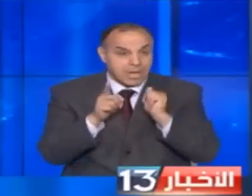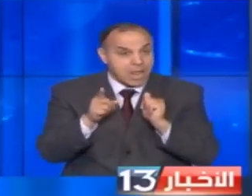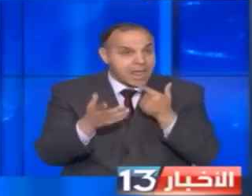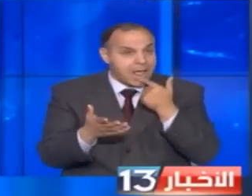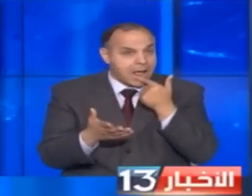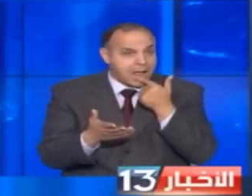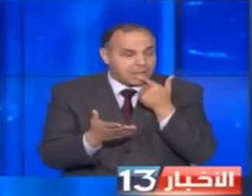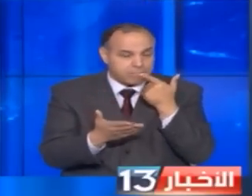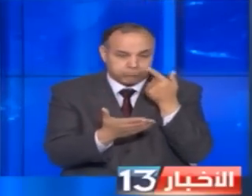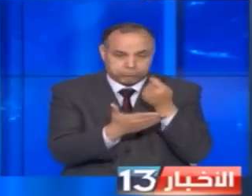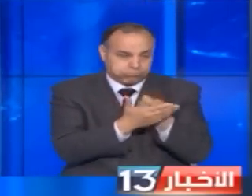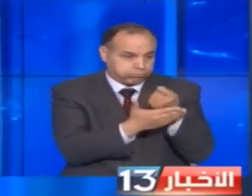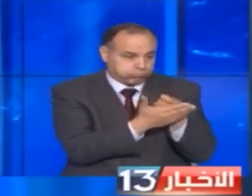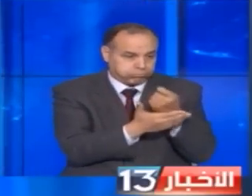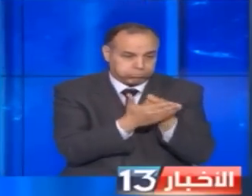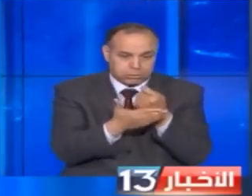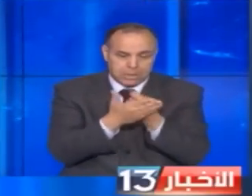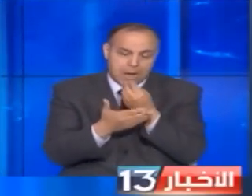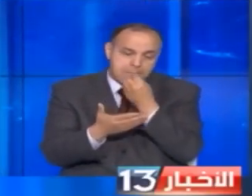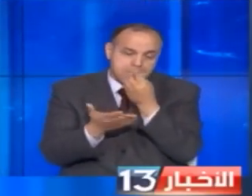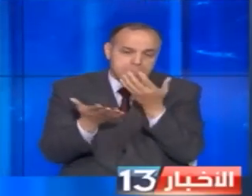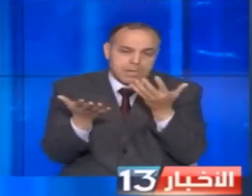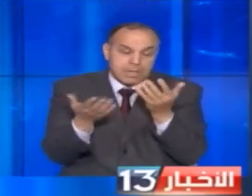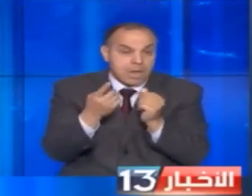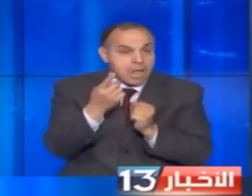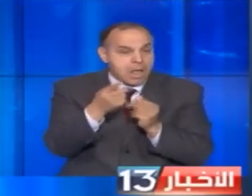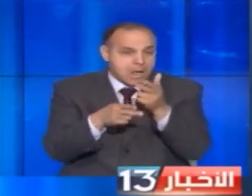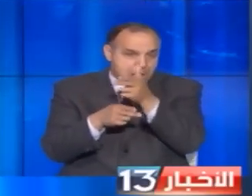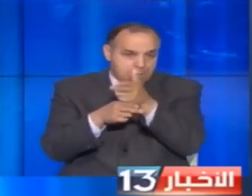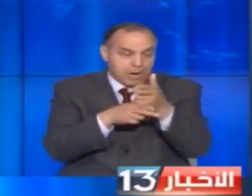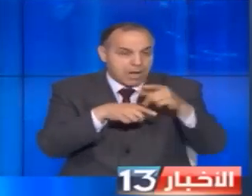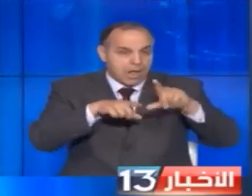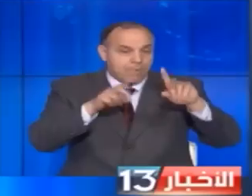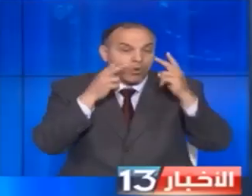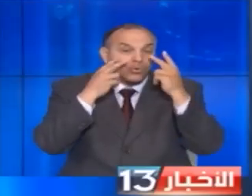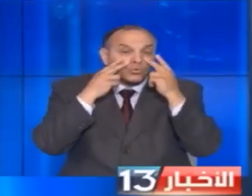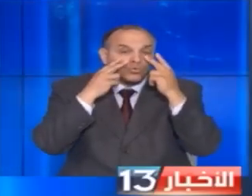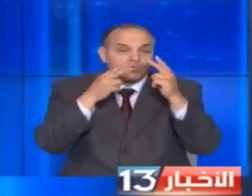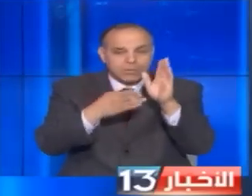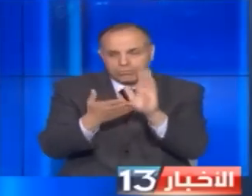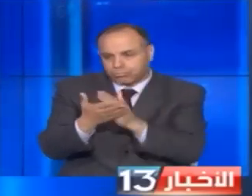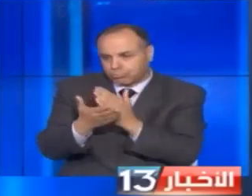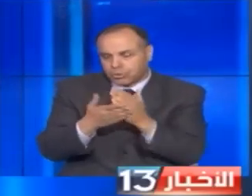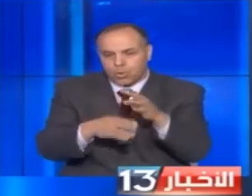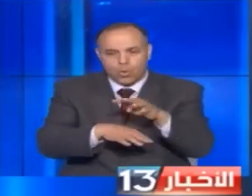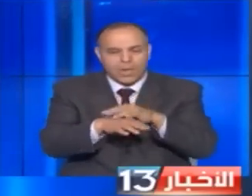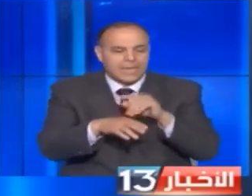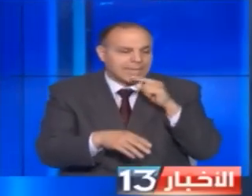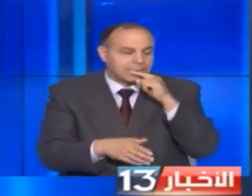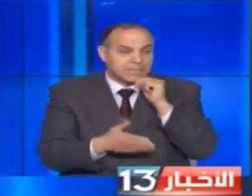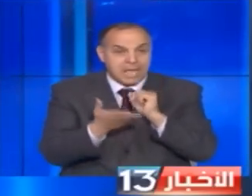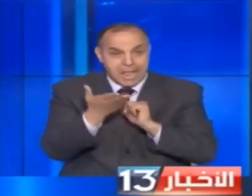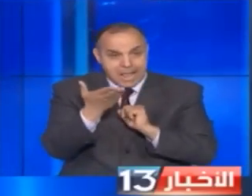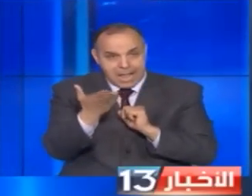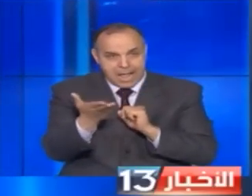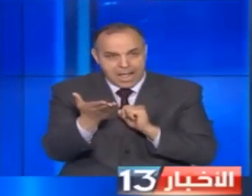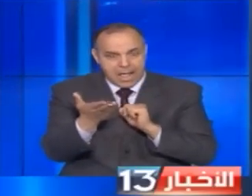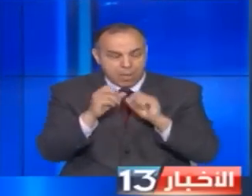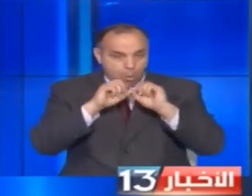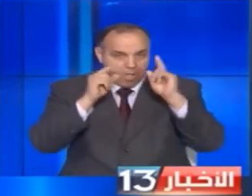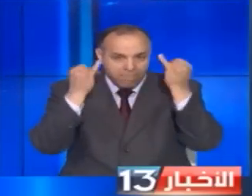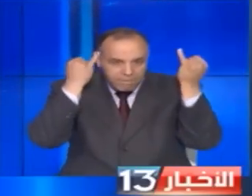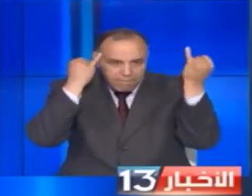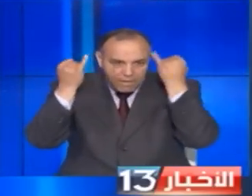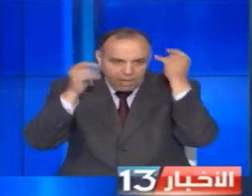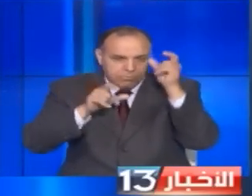خلال اقتناء مختلف المواد الاستهلاكيه كاميرا الاخبار رصدت الاستعدادات في ولايه قابس حيث تباينت اراء